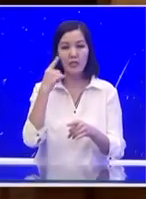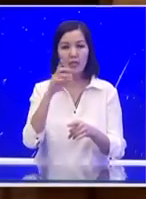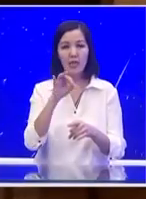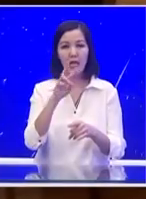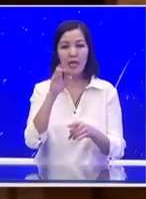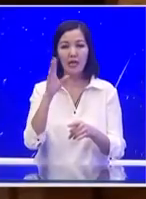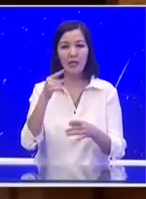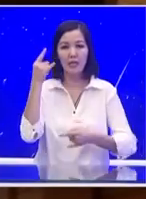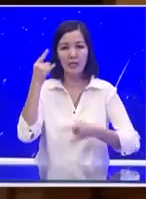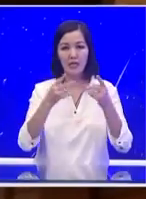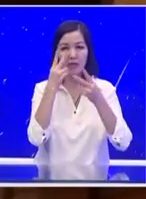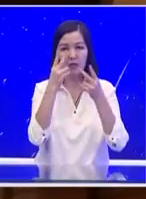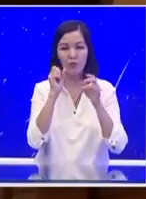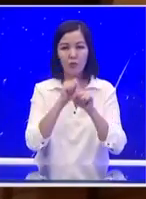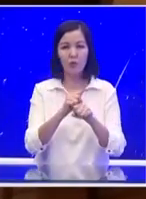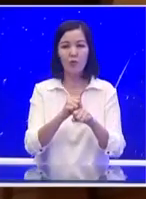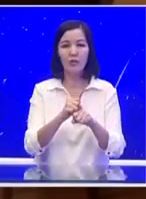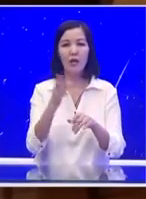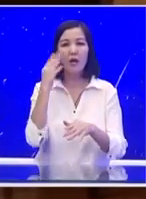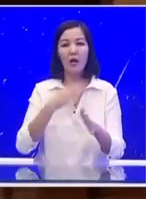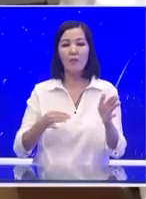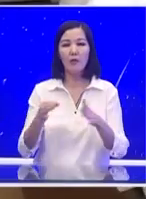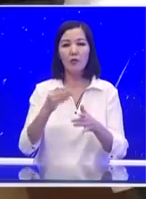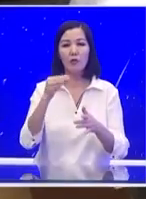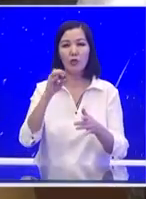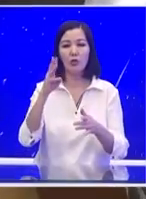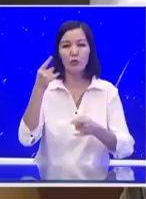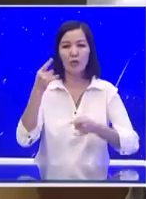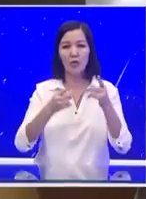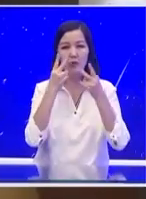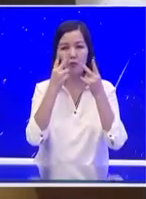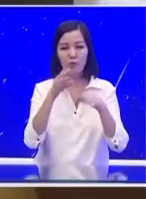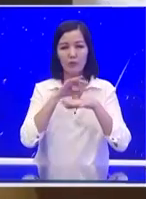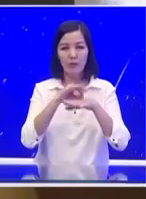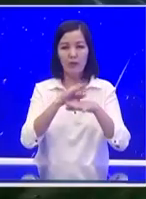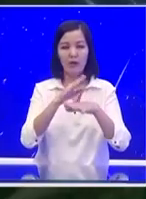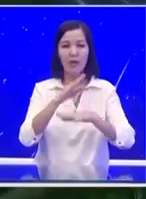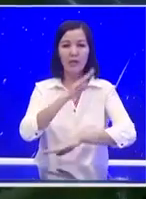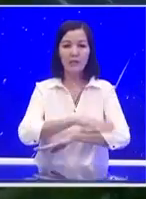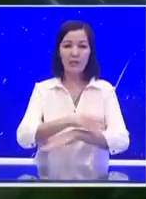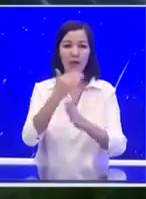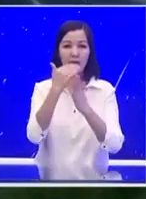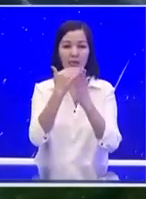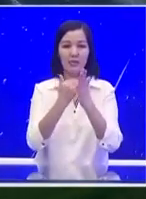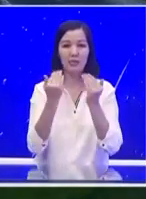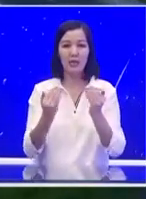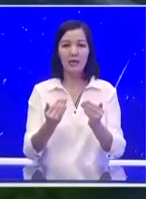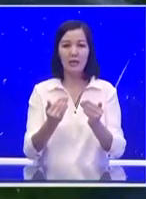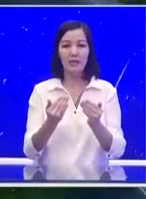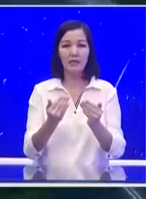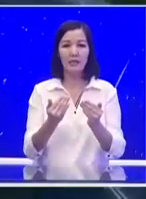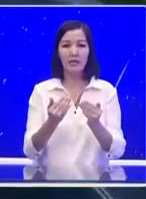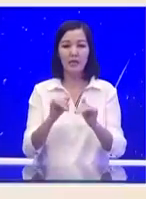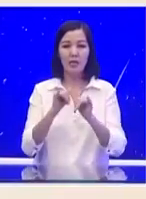Облыс аумағындағы оқушылар Жетісу арнасы арқылы да оқи алады. Телеарна арқылы жүргізілетін сабақ кестесі әлі де болса